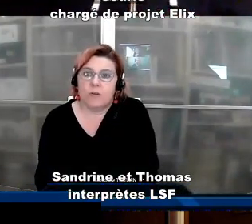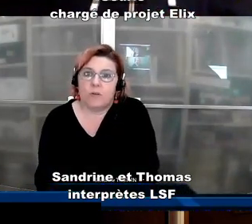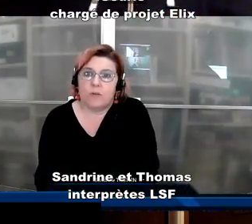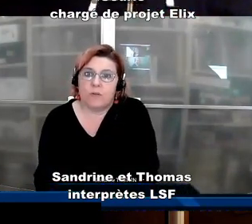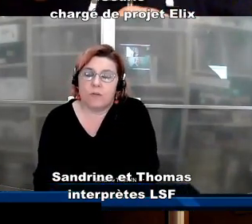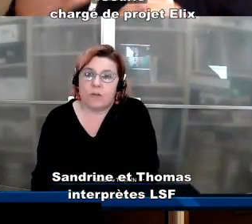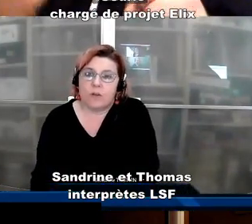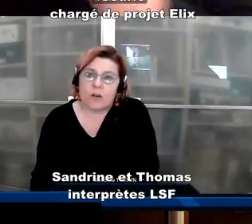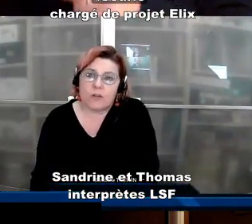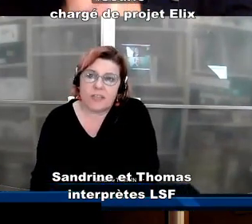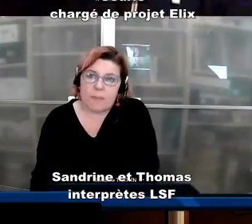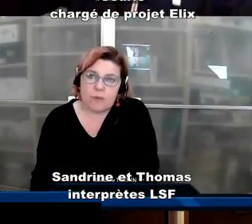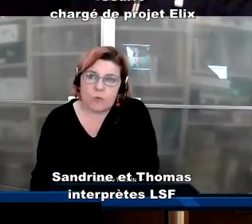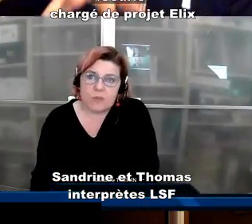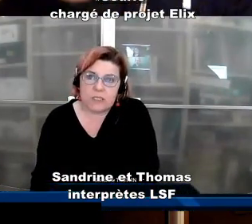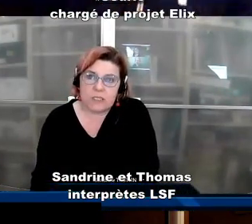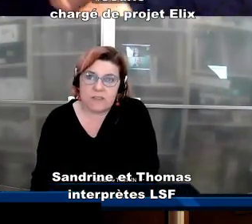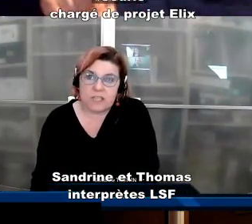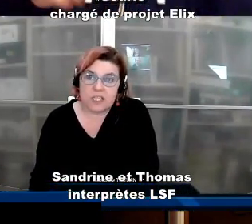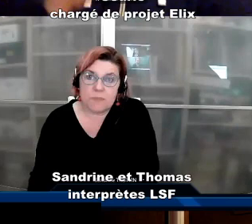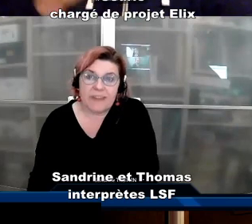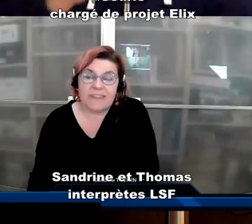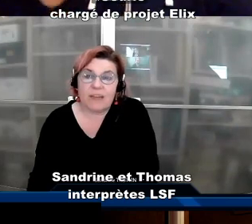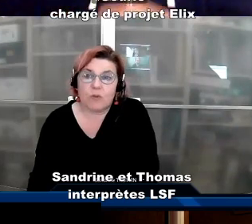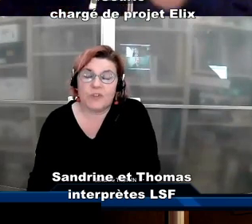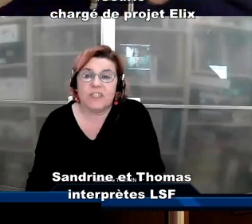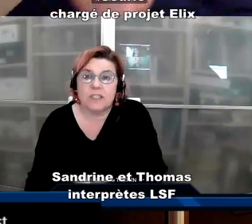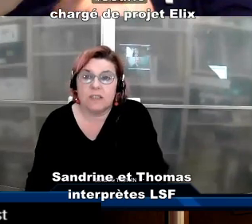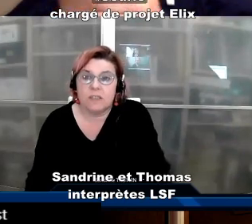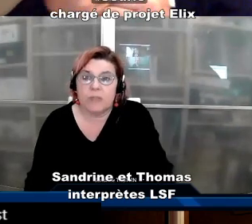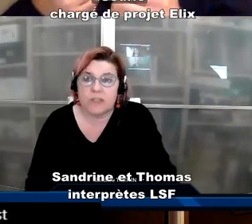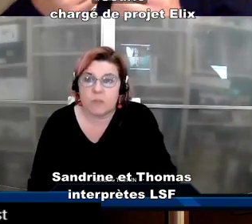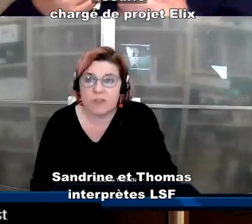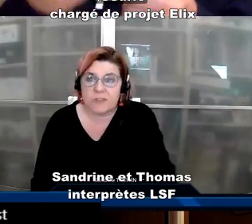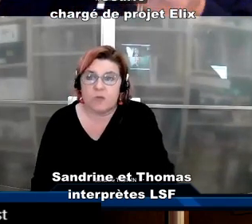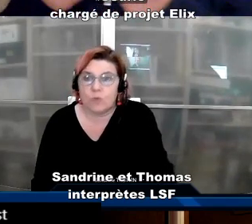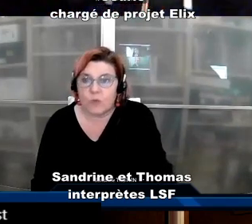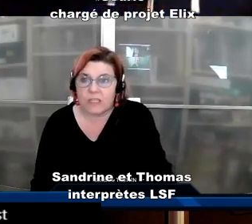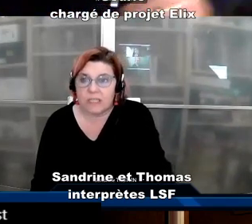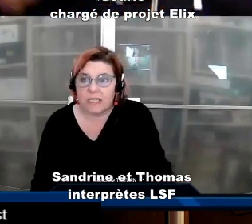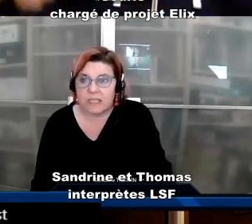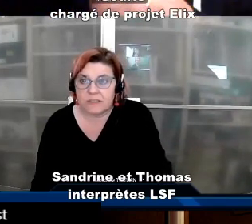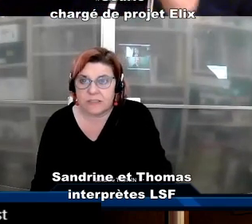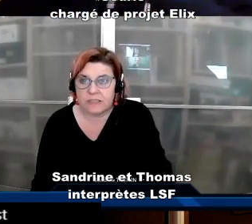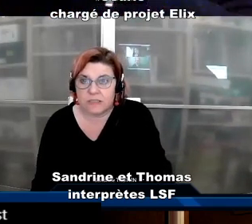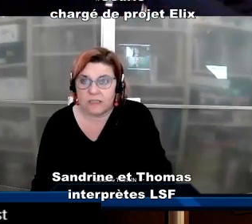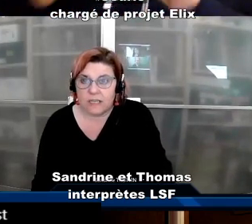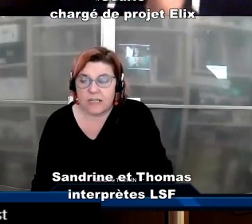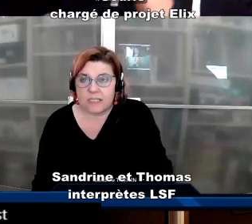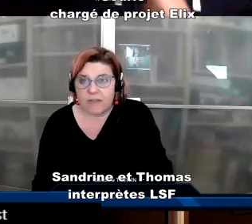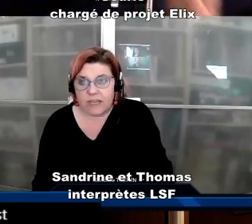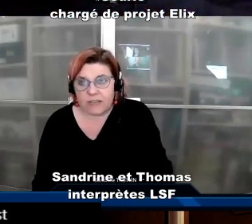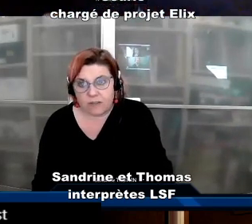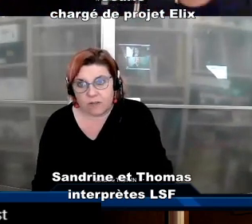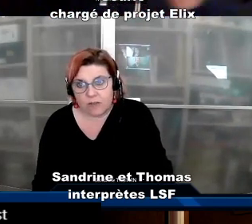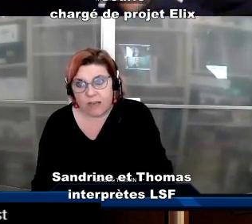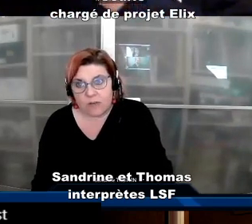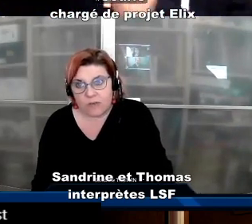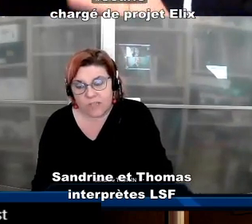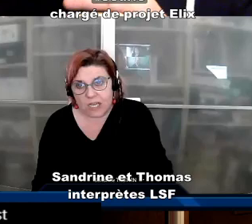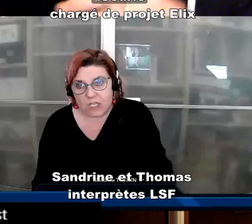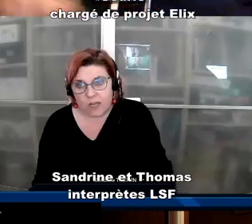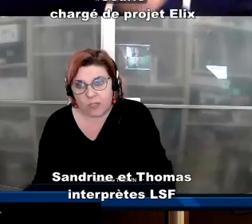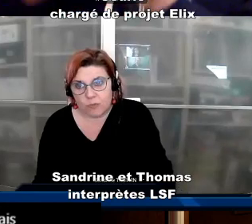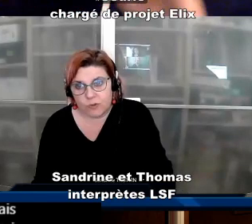Alors, quand il n'y a pas de signe, il ne s'agit pas d'inventer immédiatement un signe ou de créer un signe. Ça va être